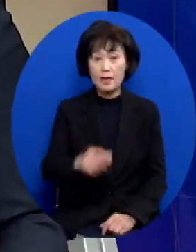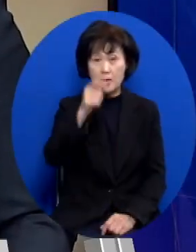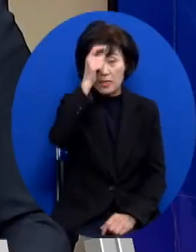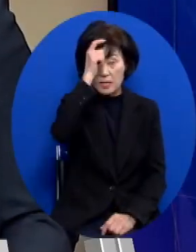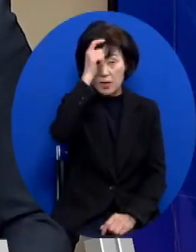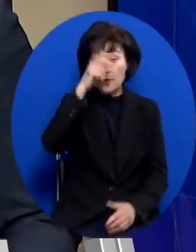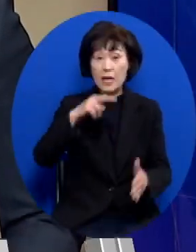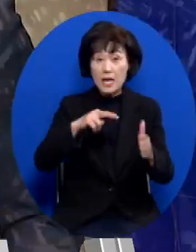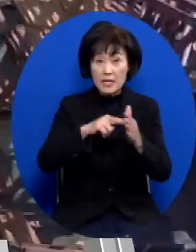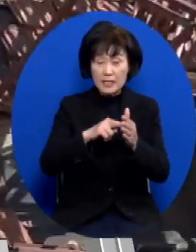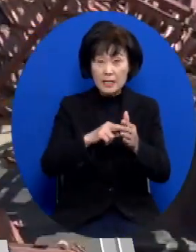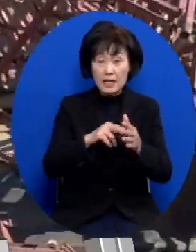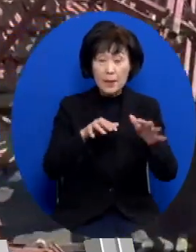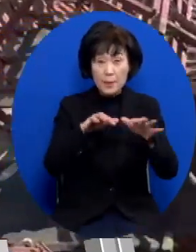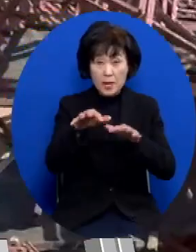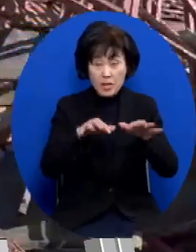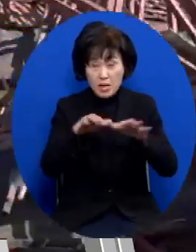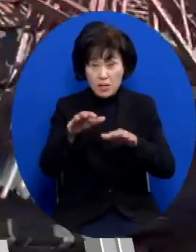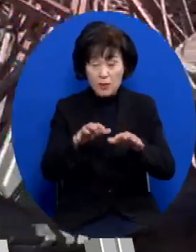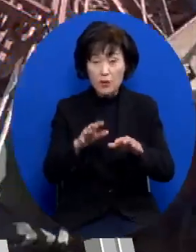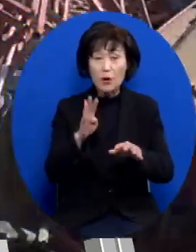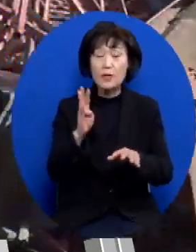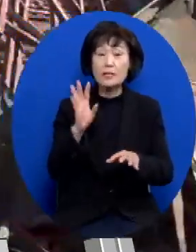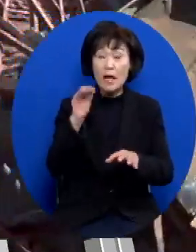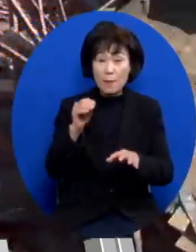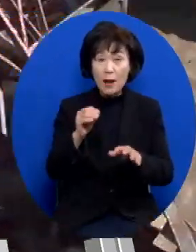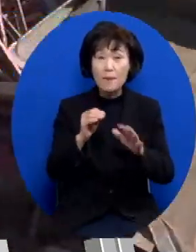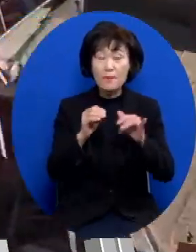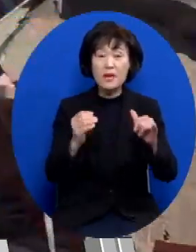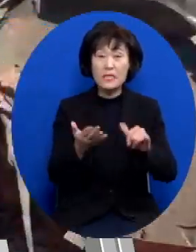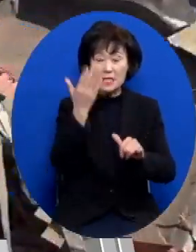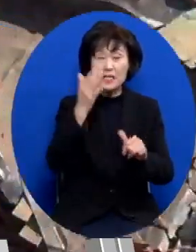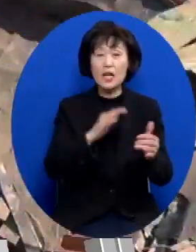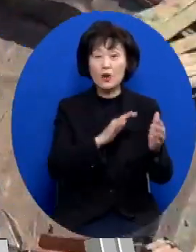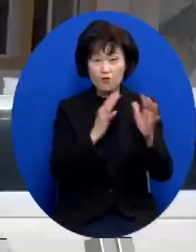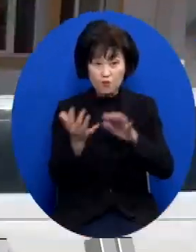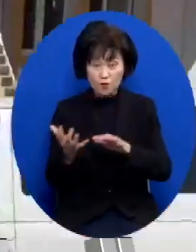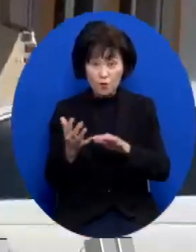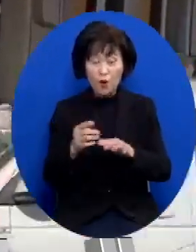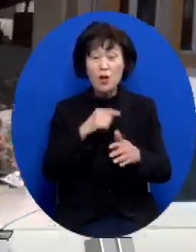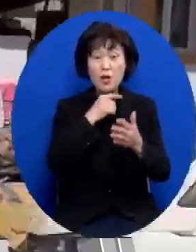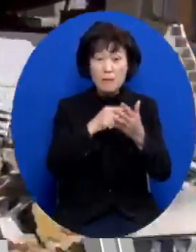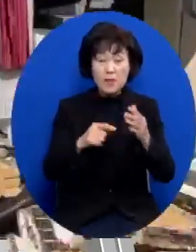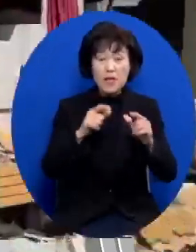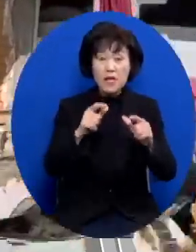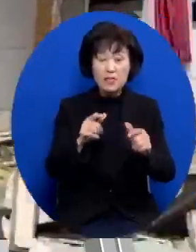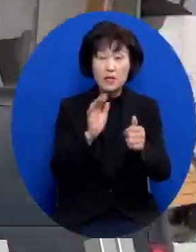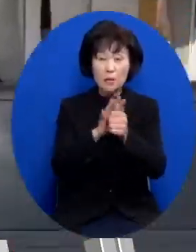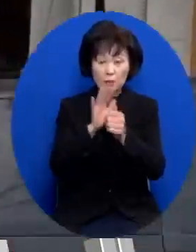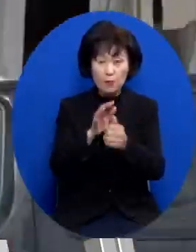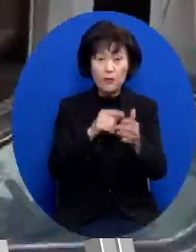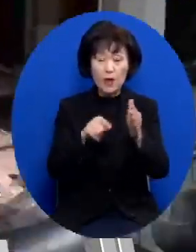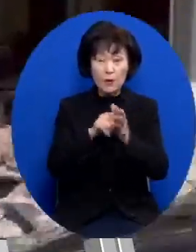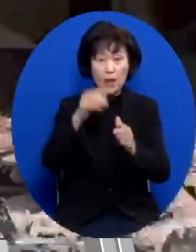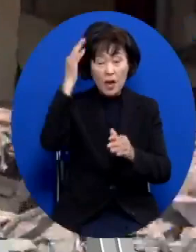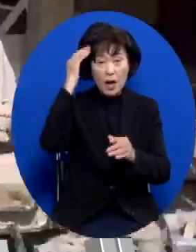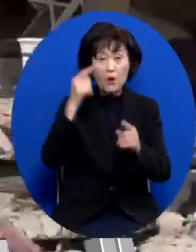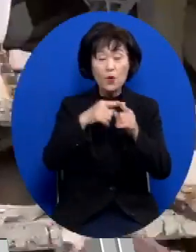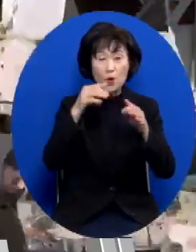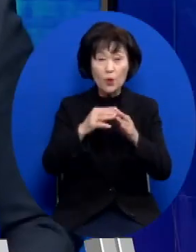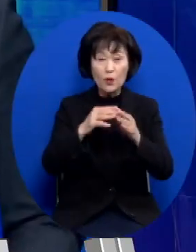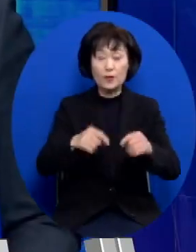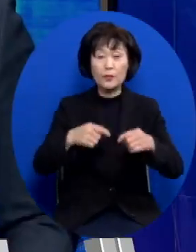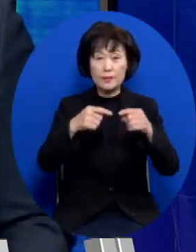튀르키예와 시리아 대지진으로 4만 명 넘게 숨졌습니다. 이런 가운데 피해 지역 이재민들을 돕기 위한 한국교회의 손길이 이어지고